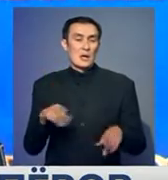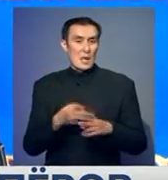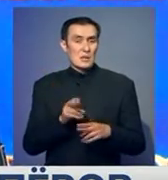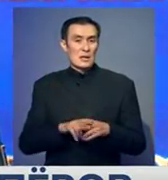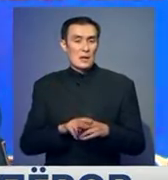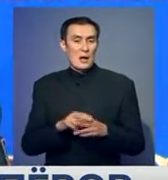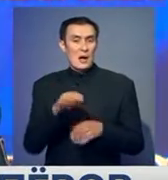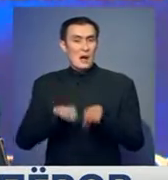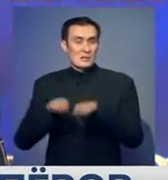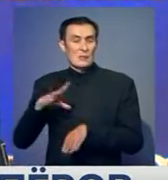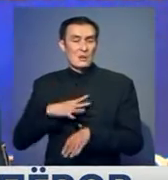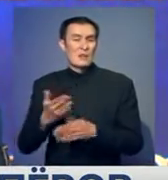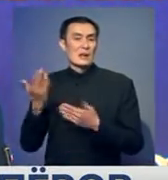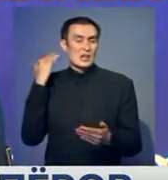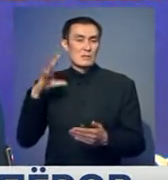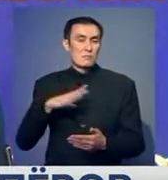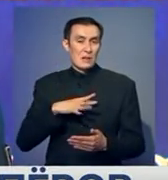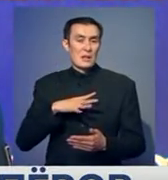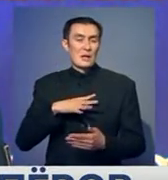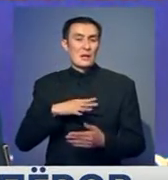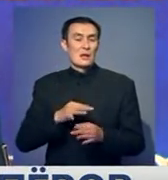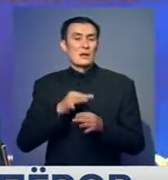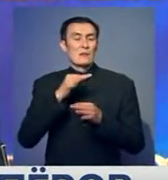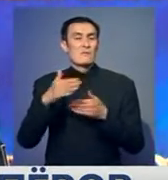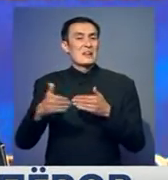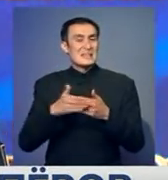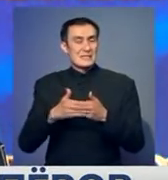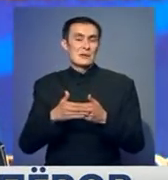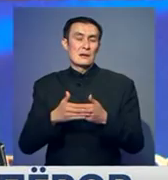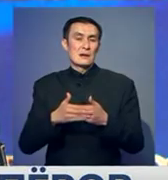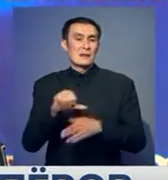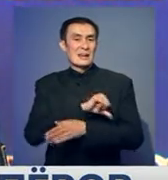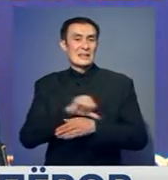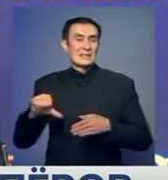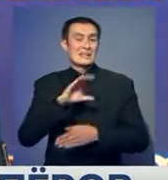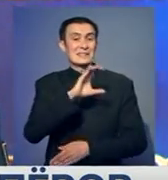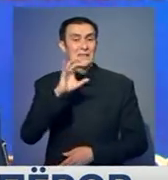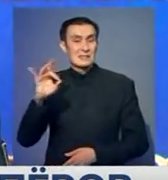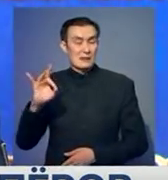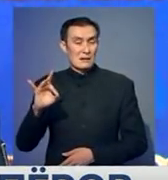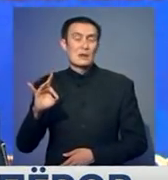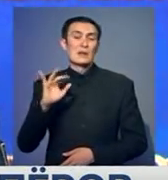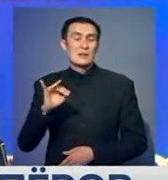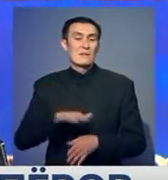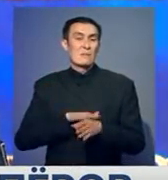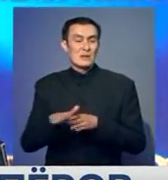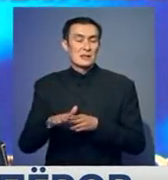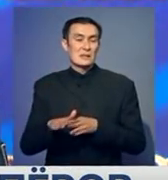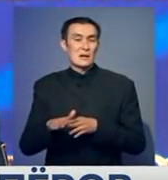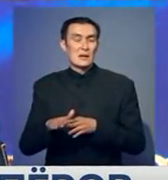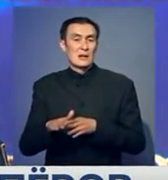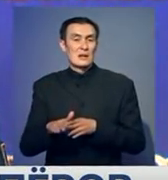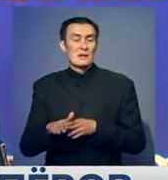этот арсенал, соответственно, в свое время он формировался там, вблизи непосредственно границ Советского Союза, и выполнялся как